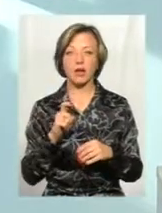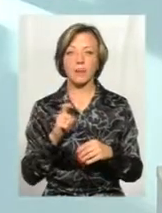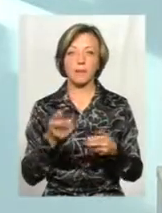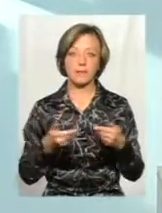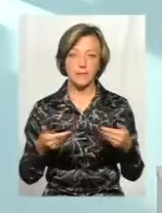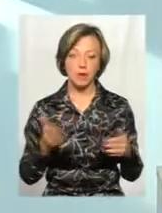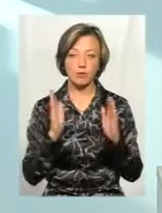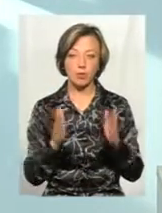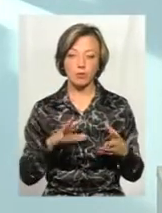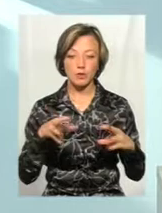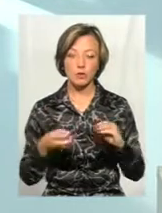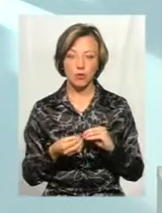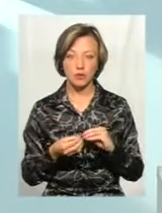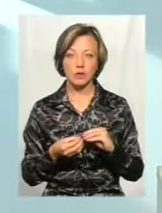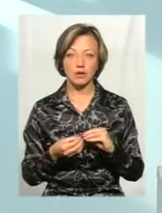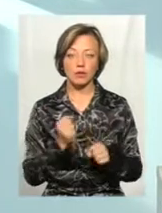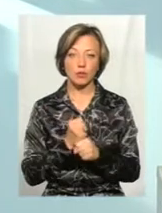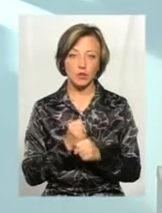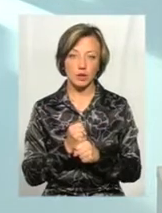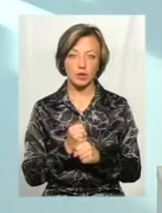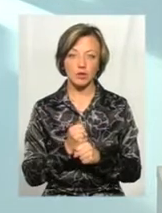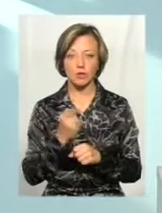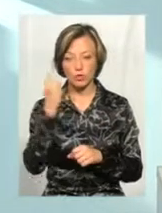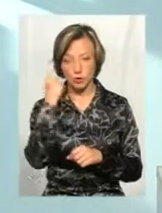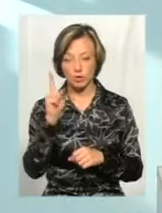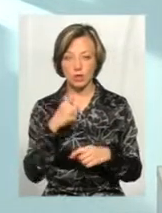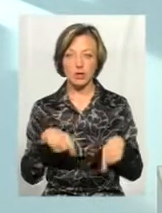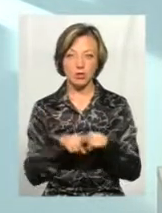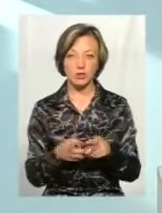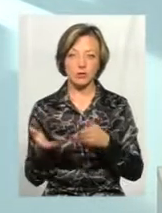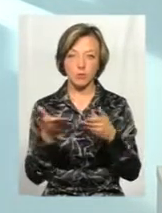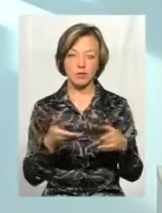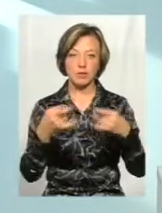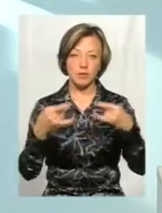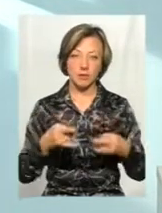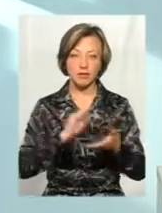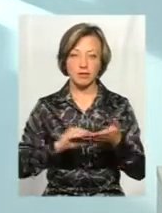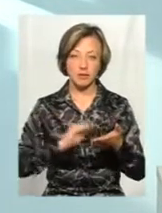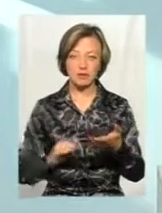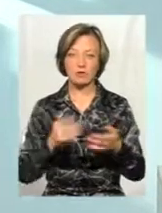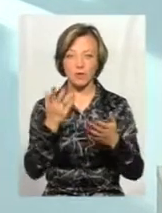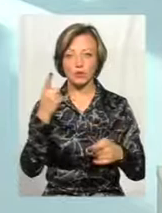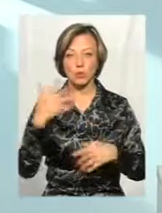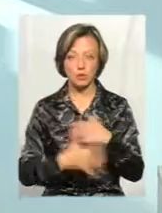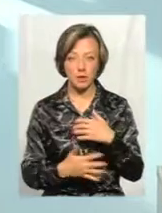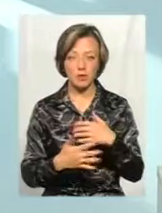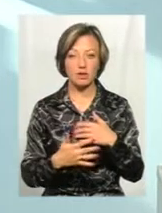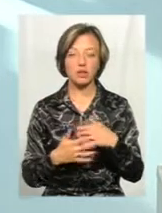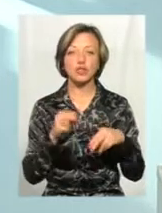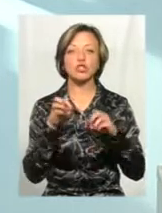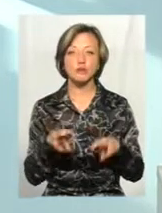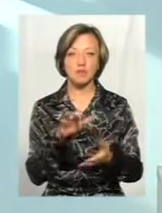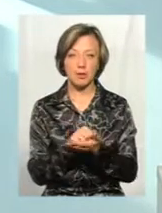ми будемо підсумовувати результати роботи. І я думаю, що також запросимо засоби масової інформації, щоб ви зрозуміли,